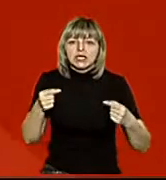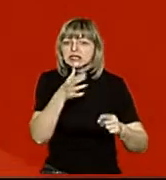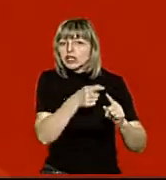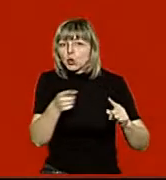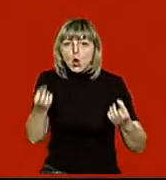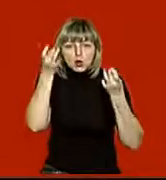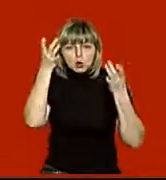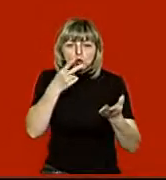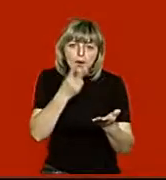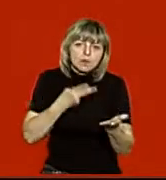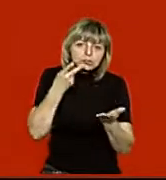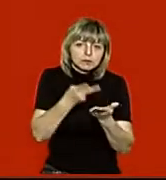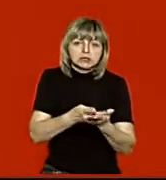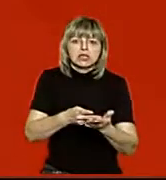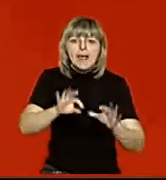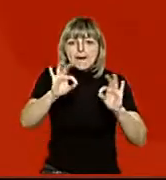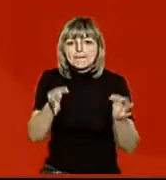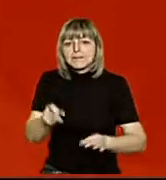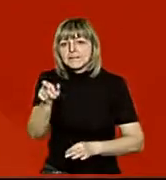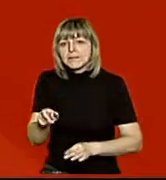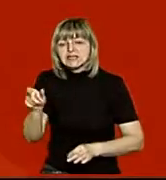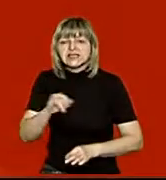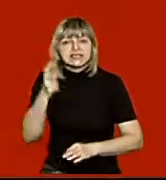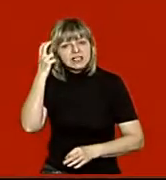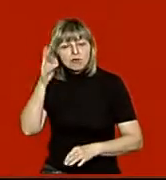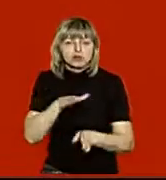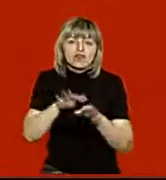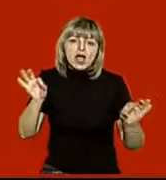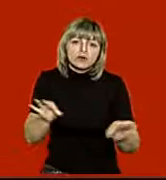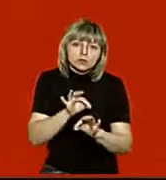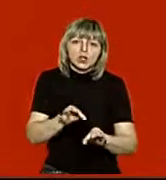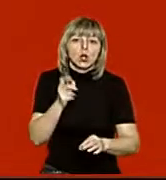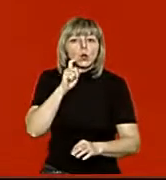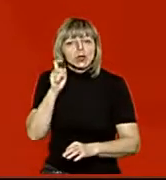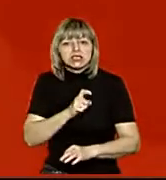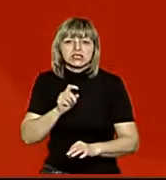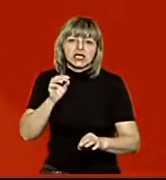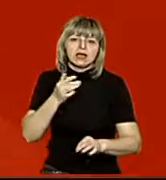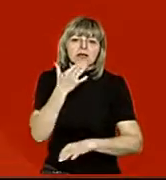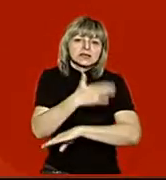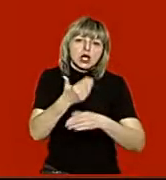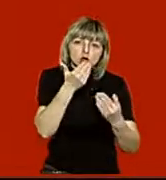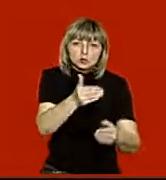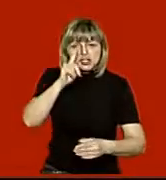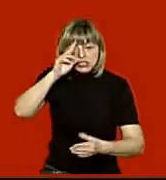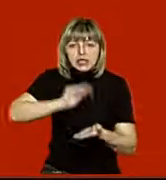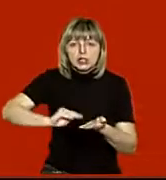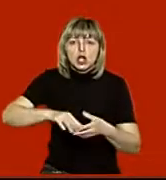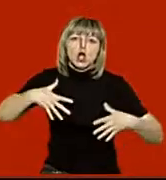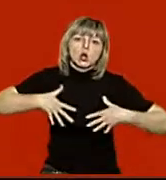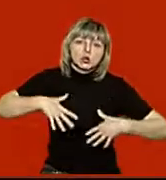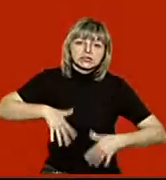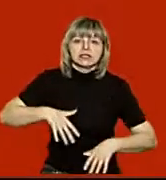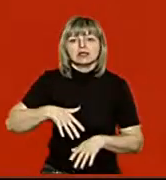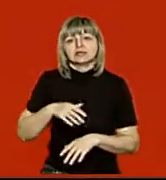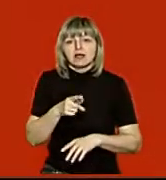і культур продемонструють митці з Києва. Вони виконуватимуть твори українських і зарубіжних музичних класиків, грузинські та грецькі